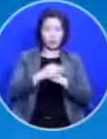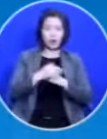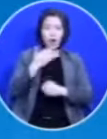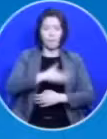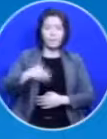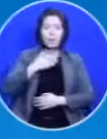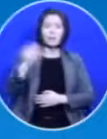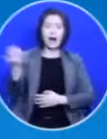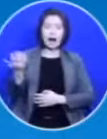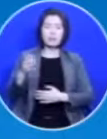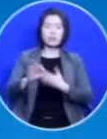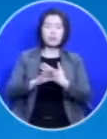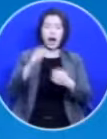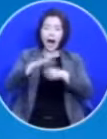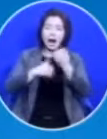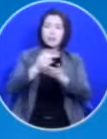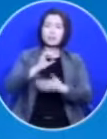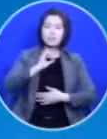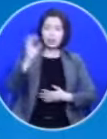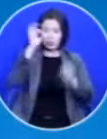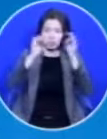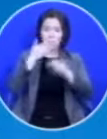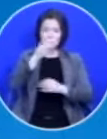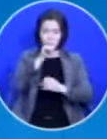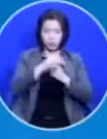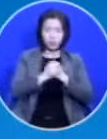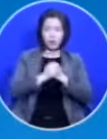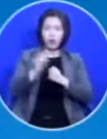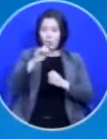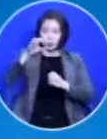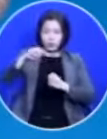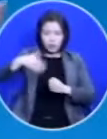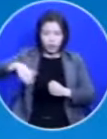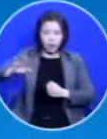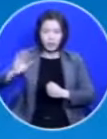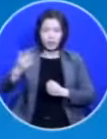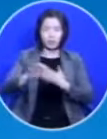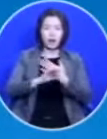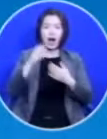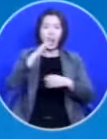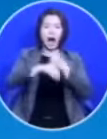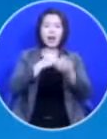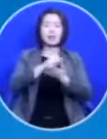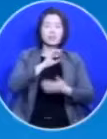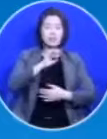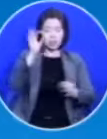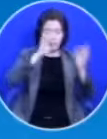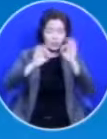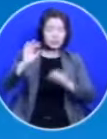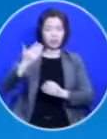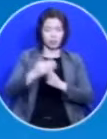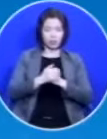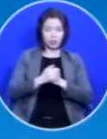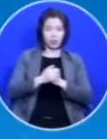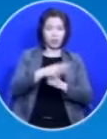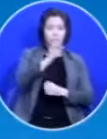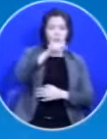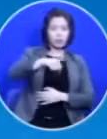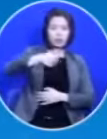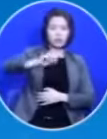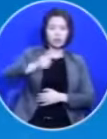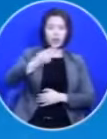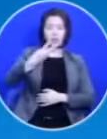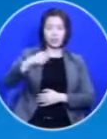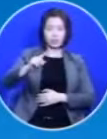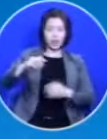아프면 하나님 밖에 찾을 데가 없어요 어디를 가야 되면 하나님밖에 찾을 방법이 없어요 우간다에서 쓰는 거